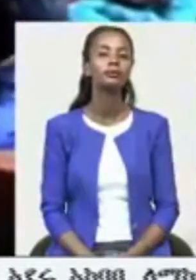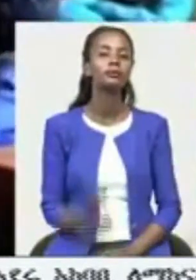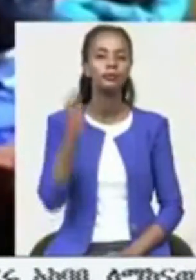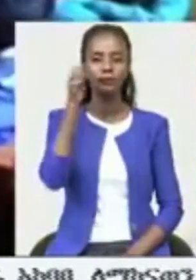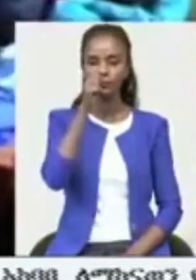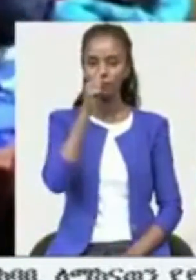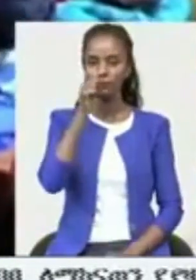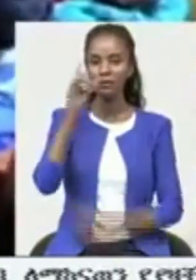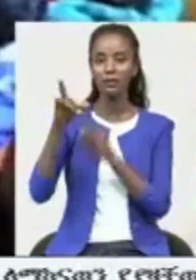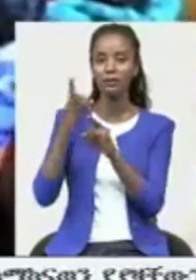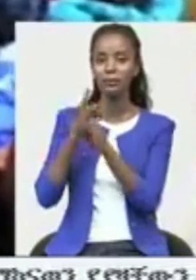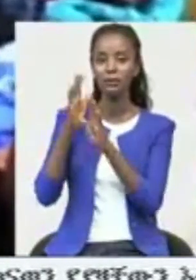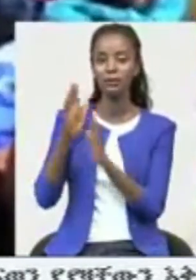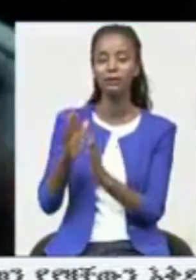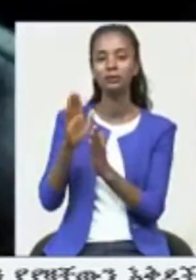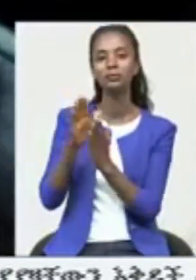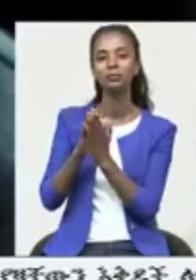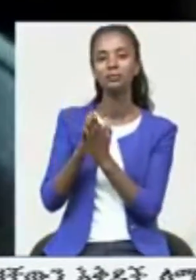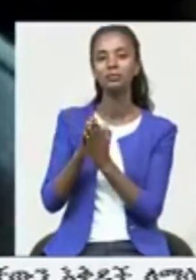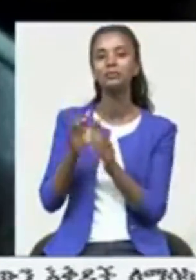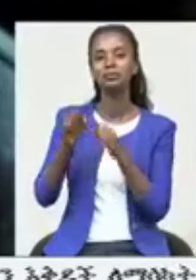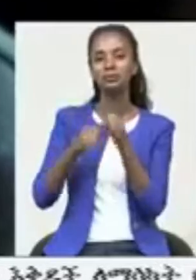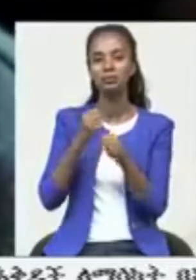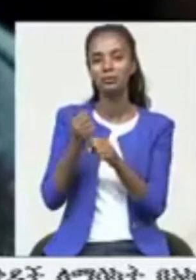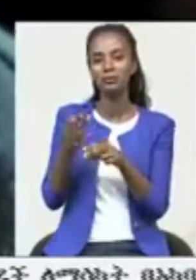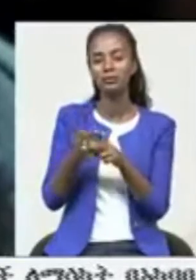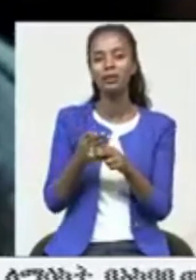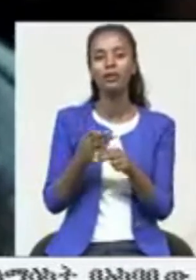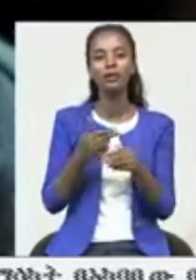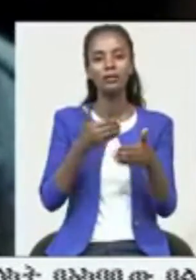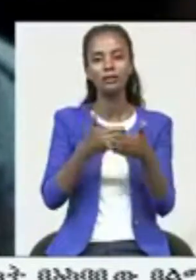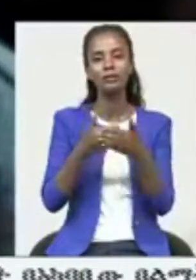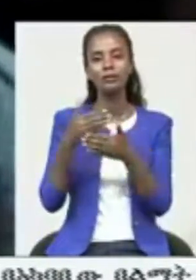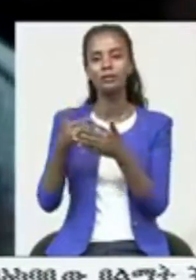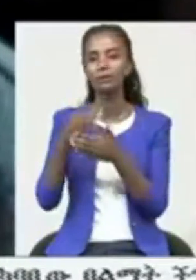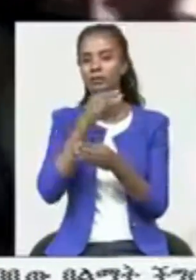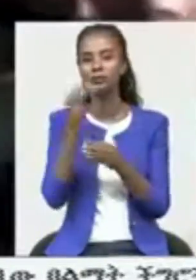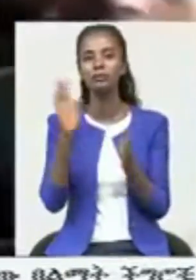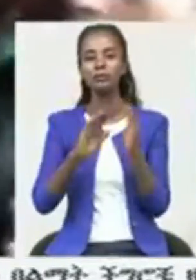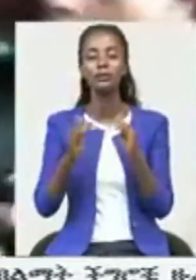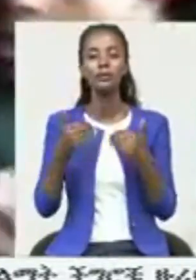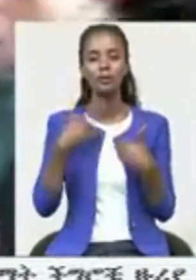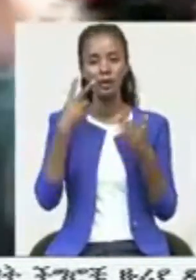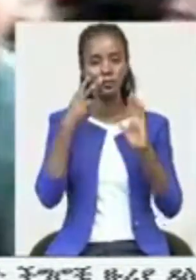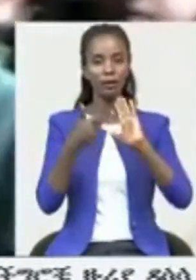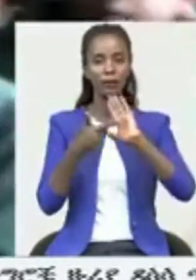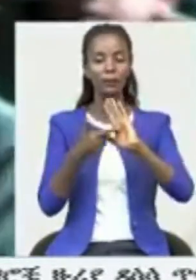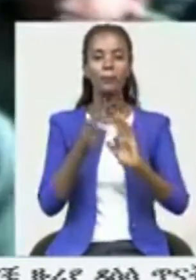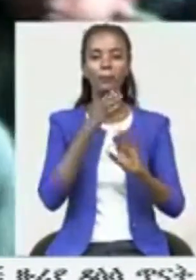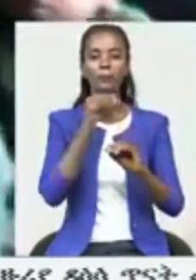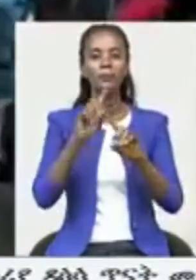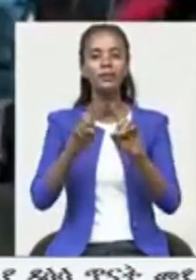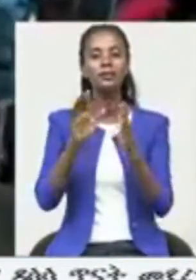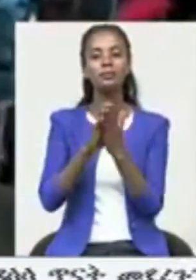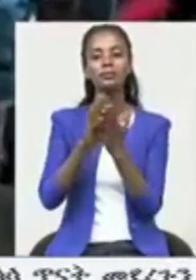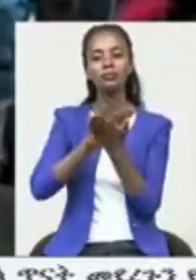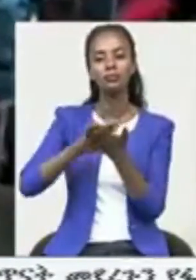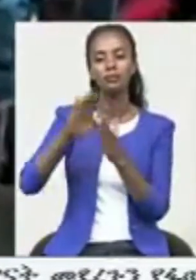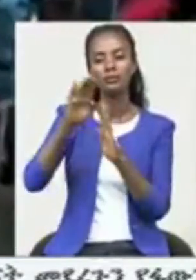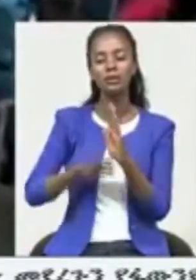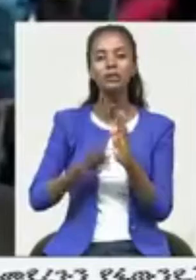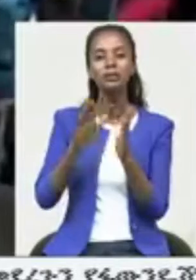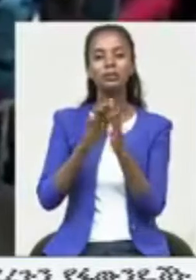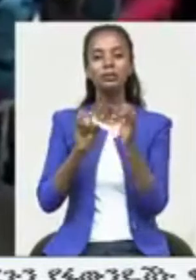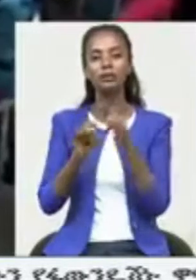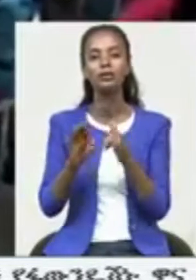ኢትዮጵያ ዘመናዊ ትምህርት እድሜው አጭር ከመሆኑ ባለፈ የተደራሽነትና ጥራት ችግር እንዳለበት ጥናቶች ያሳያሉ። በተለይም የትምህርት ጥራት መጓደል በትምህርት ዘርፉ